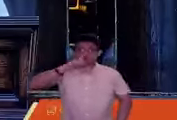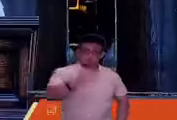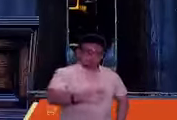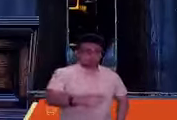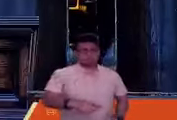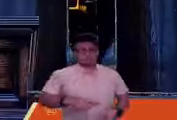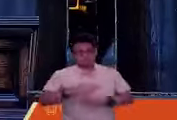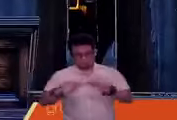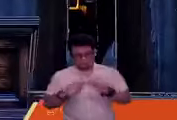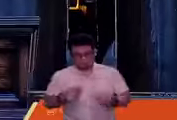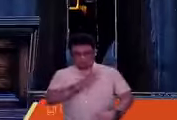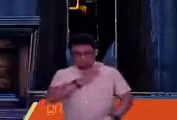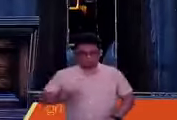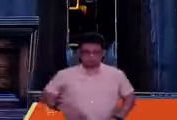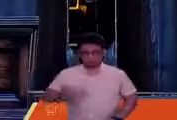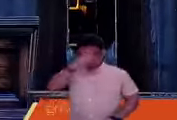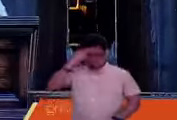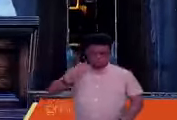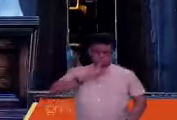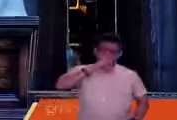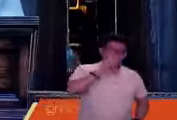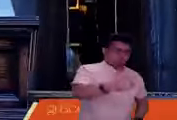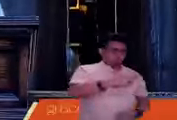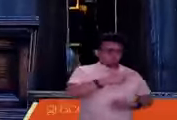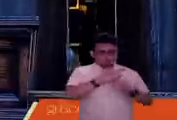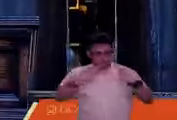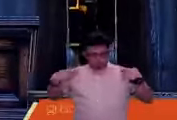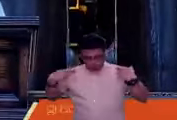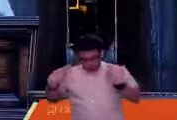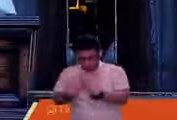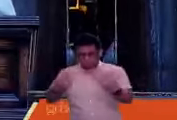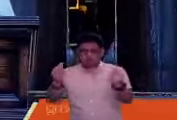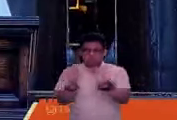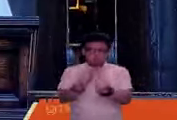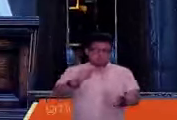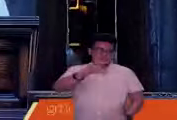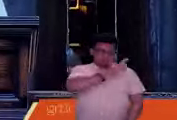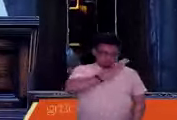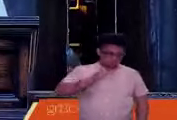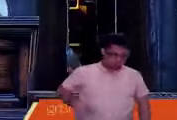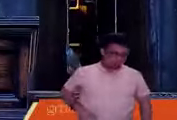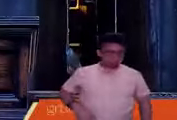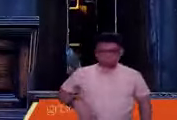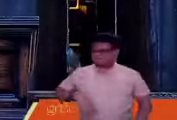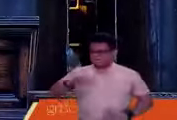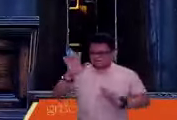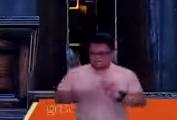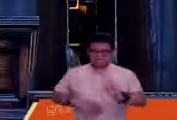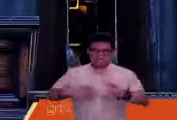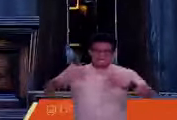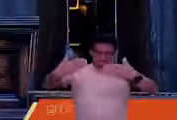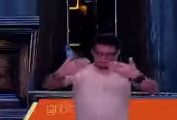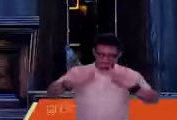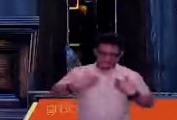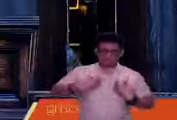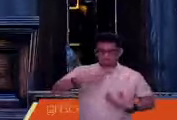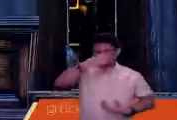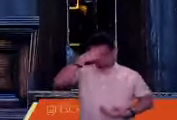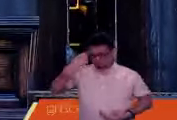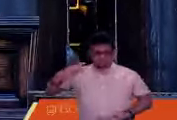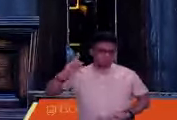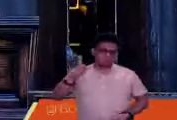Kaya ang tinuod nga relasyon sa Ginoo, mga kaigsunan, dili na makuha lamang sa atong pag-istorya about